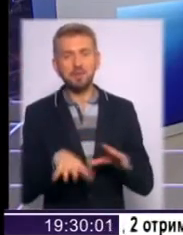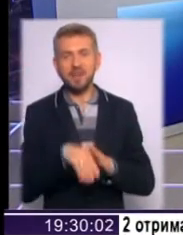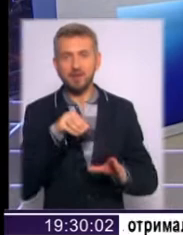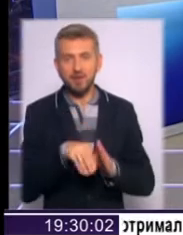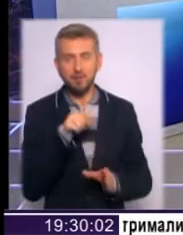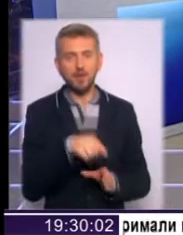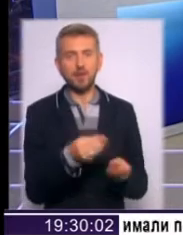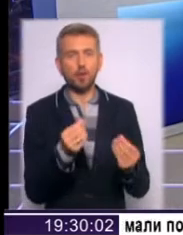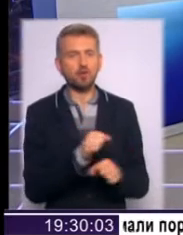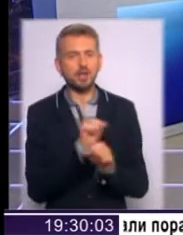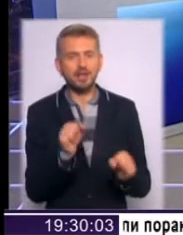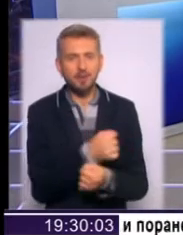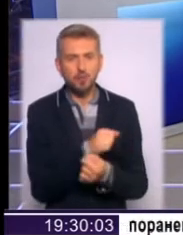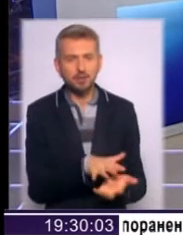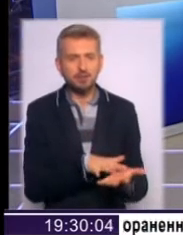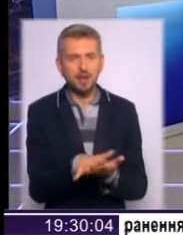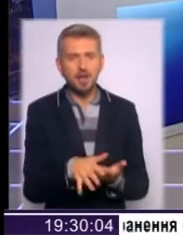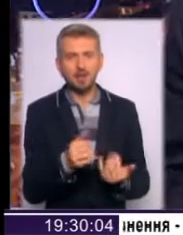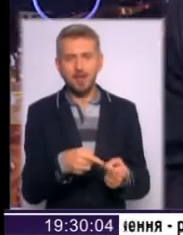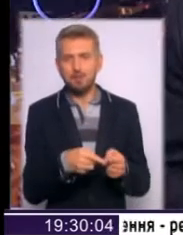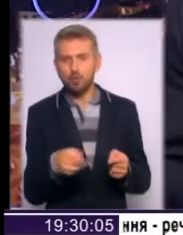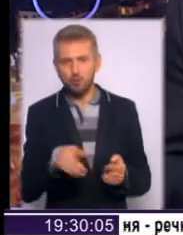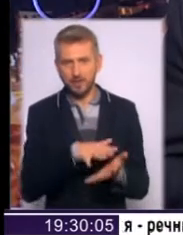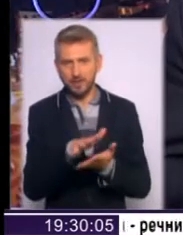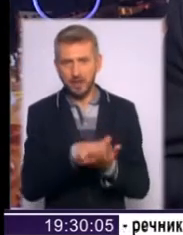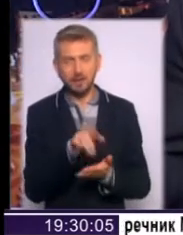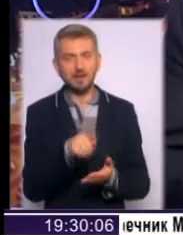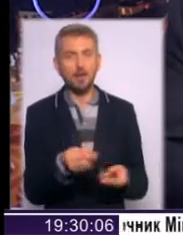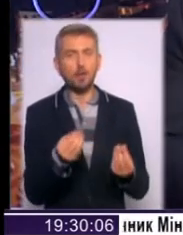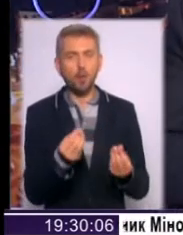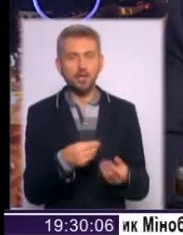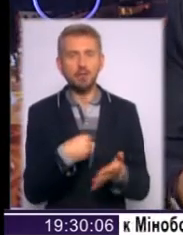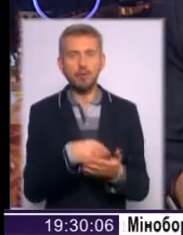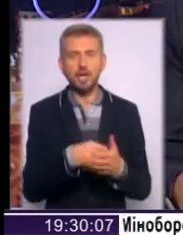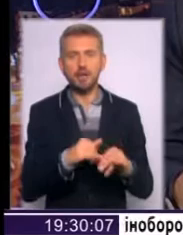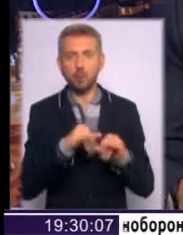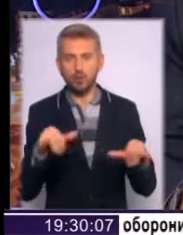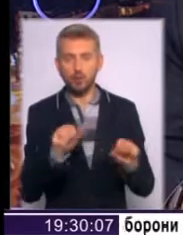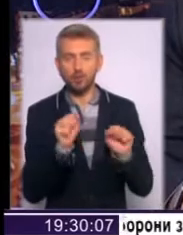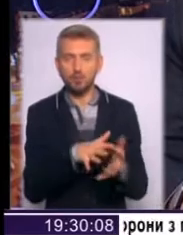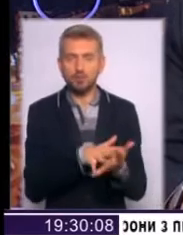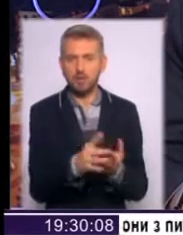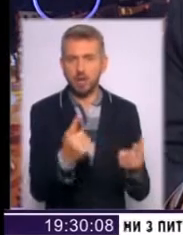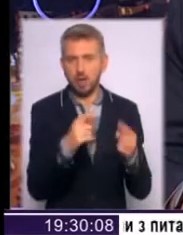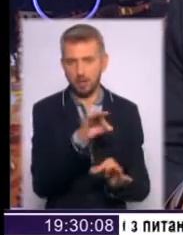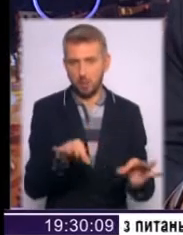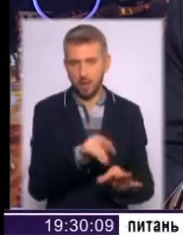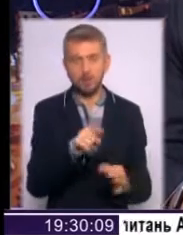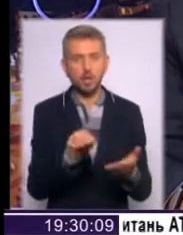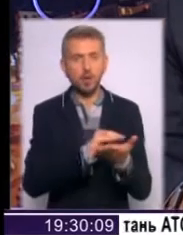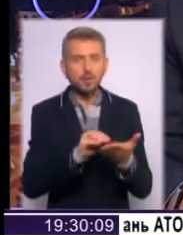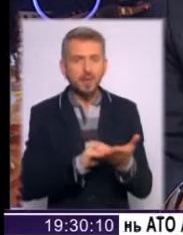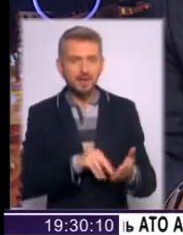кошти неможливо спрямувати на поточні видатки, бо це кошти бюджетів розвитку, вони тільки на капіталку можуть піти. І вони розписані під